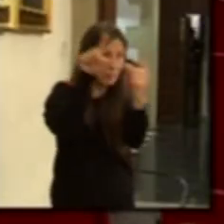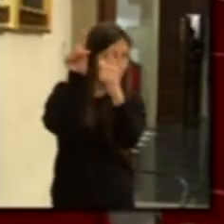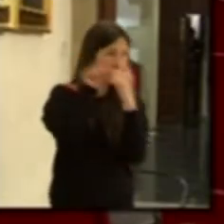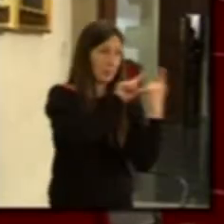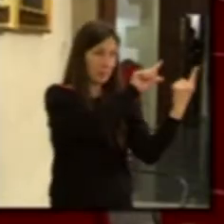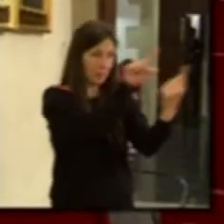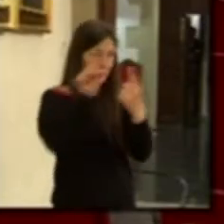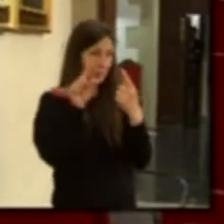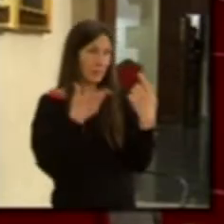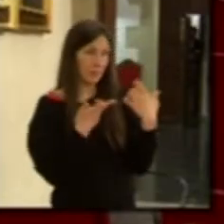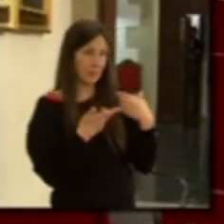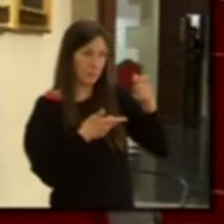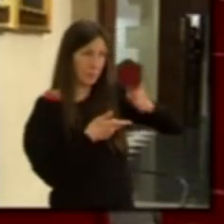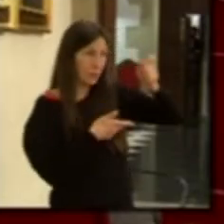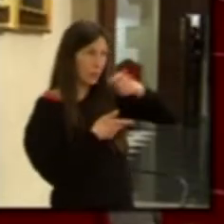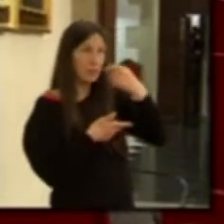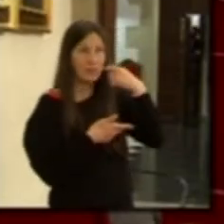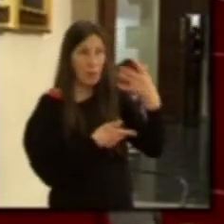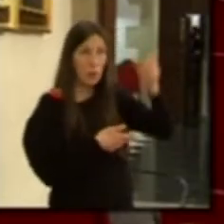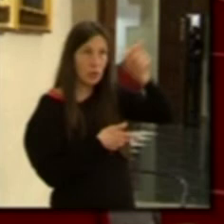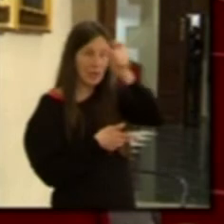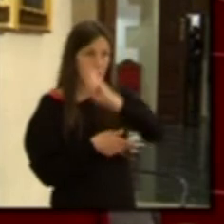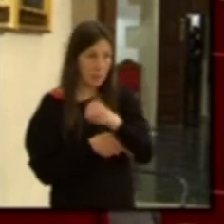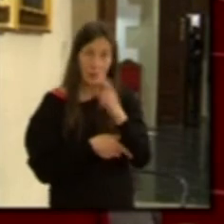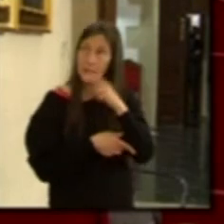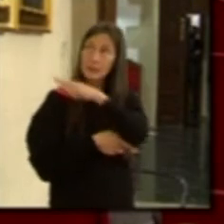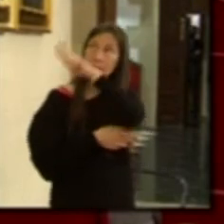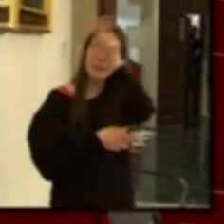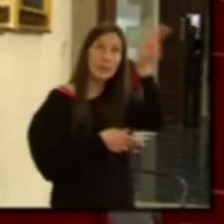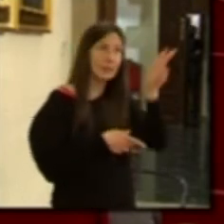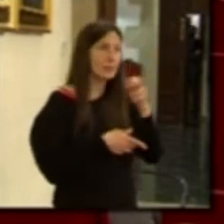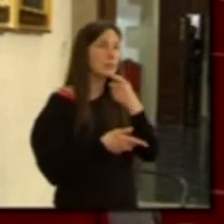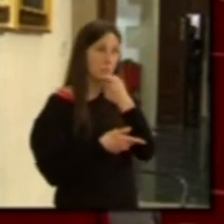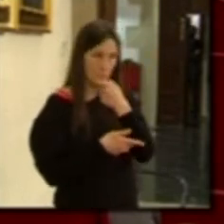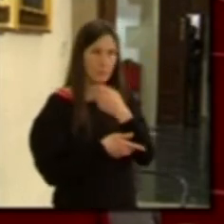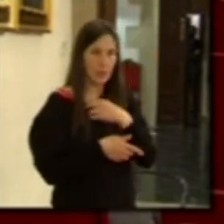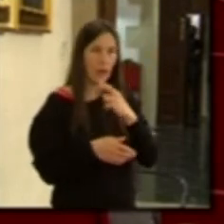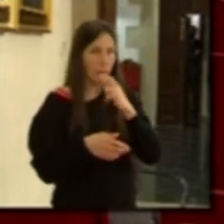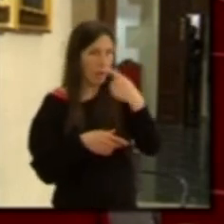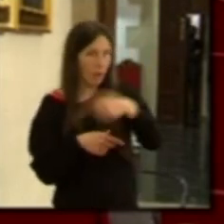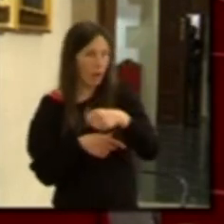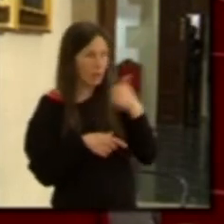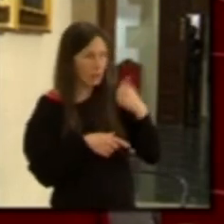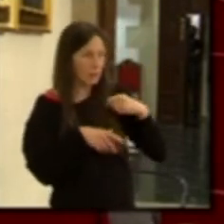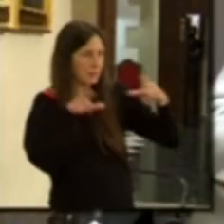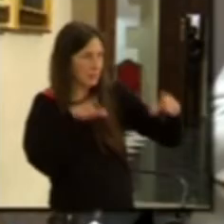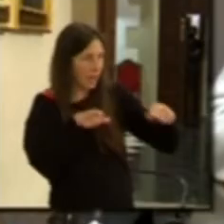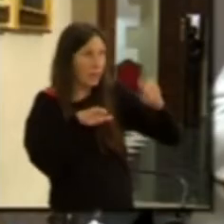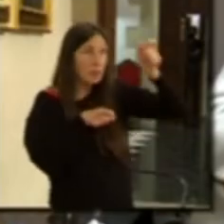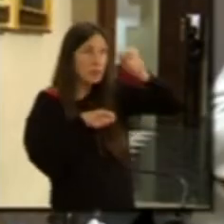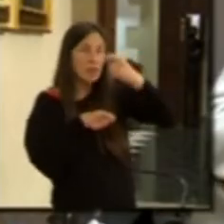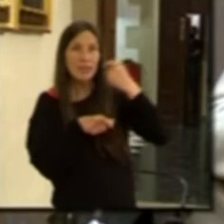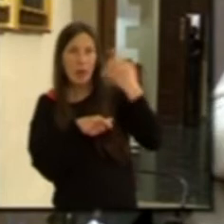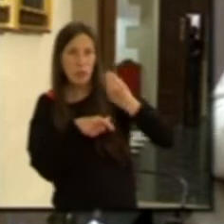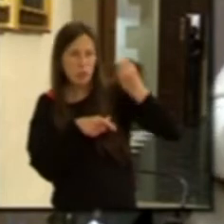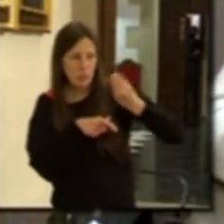tenim rodejat amb aquests biguetans il·lustres, a mi sempre m'agrada doncs, explicar-ho a la gent, perquè així també sempre dic no? que una ciutat també la fa